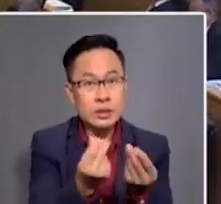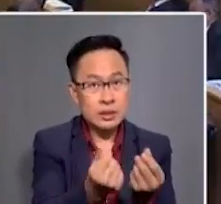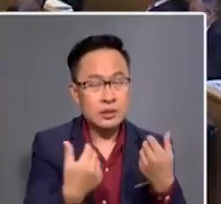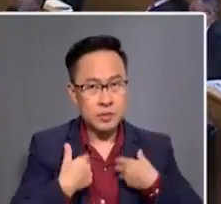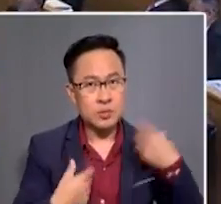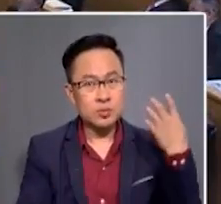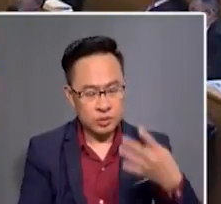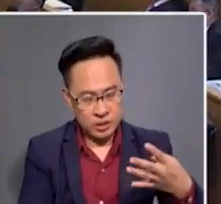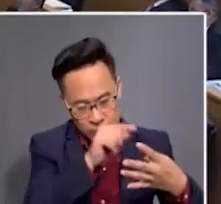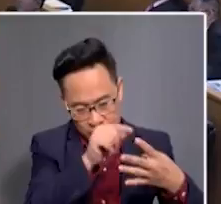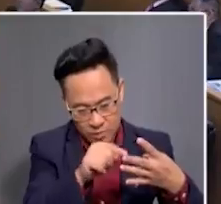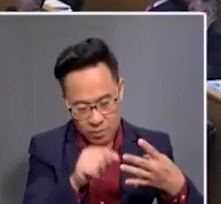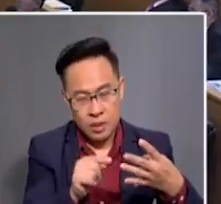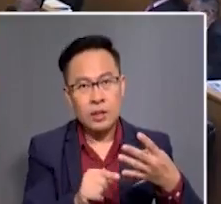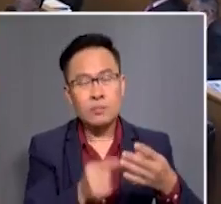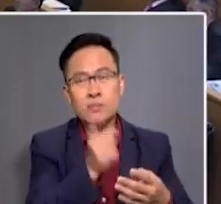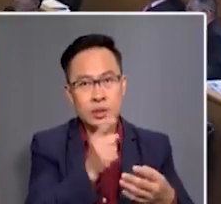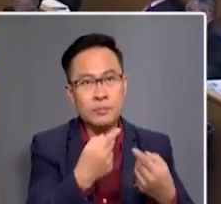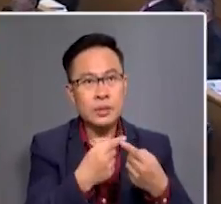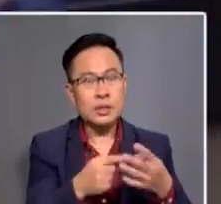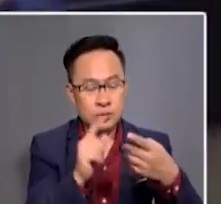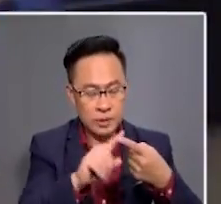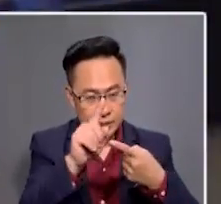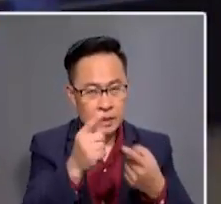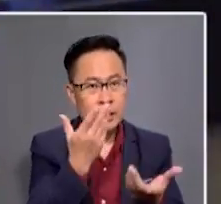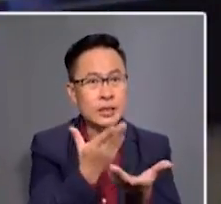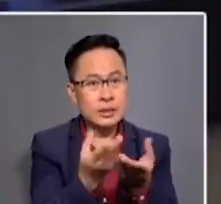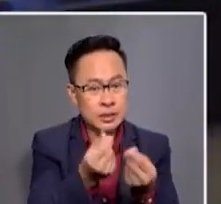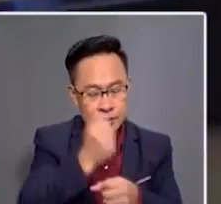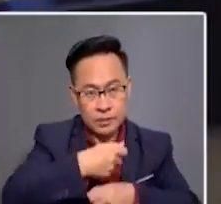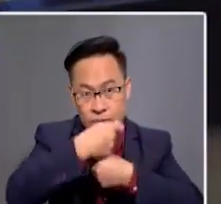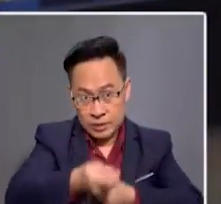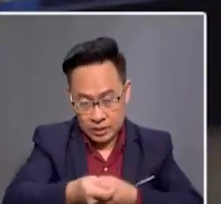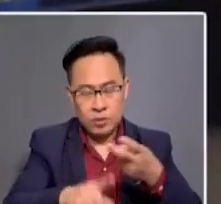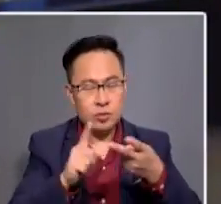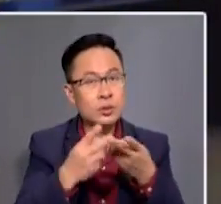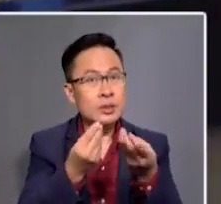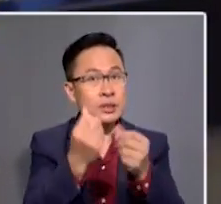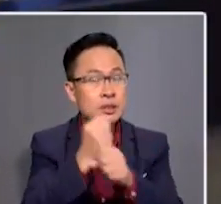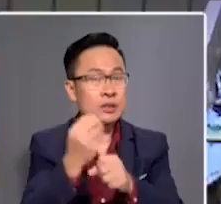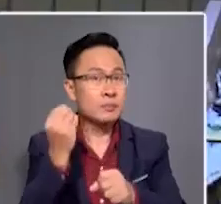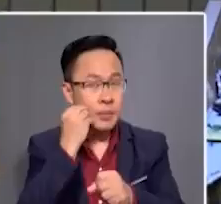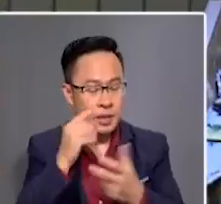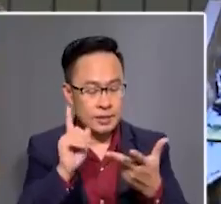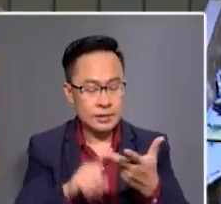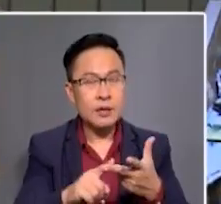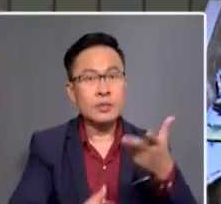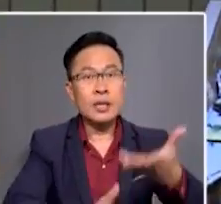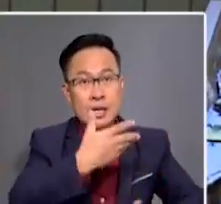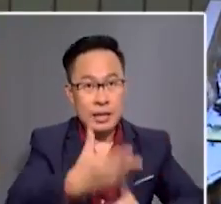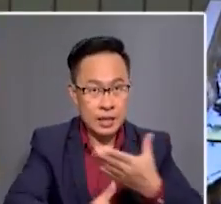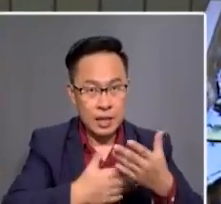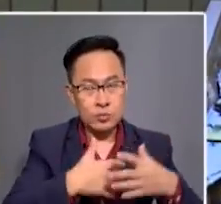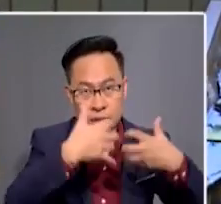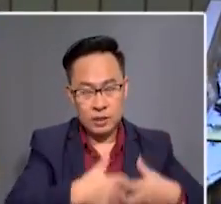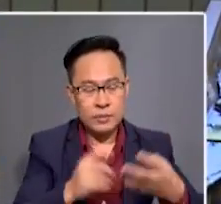ายการนะคะแต่ลดอัตราเสียภาษีลงได้แก่ที่ดินเพื่อการเกษตรที่ดินที่อยู่อาศัยที่ดินเพื่อการพาณิชย์และอุตสาหกรรม